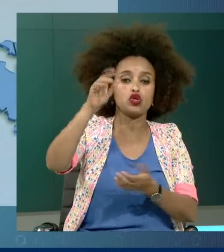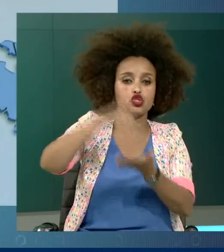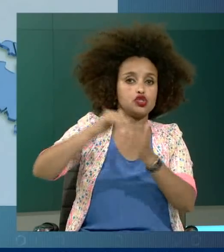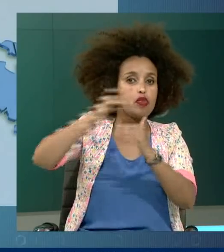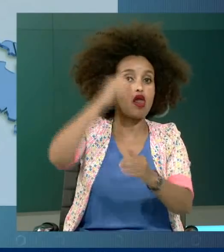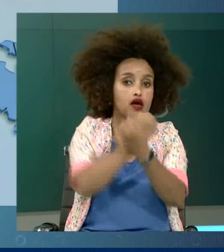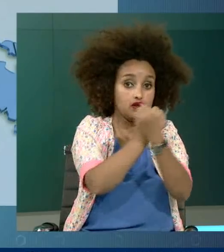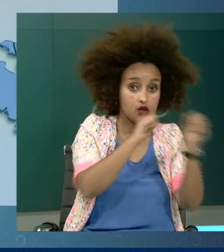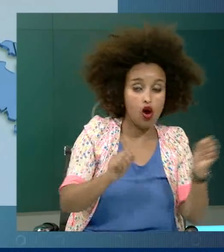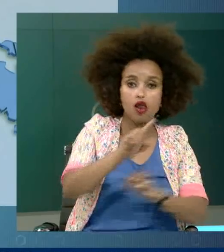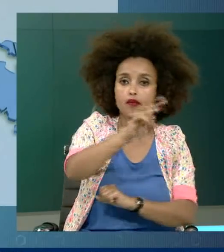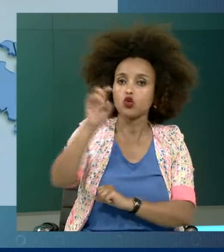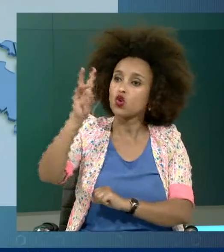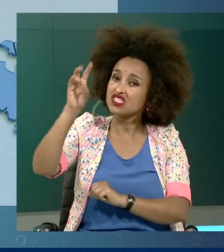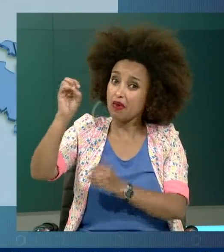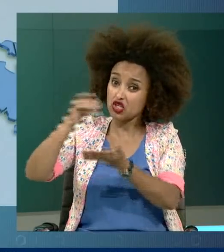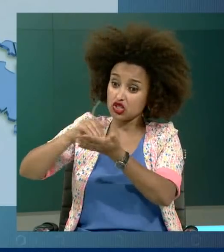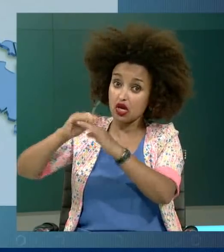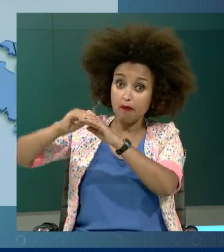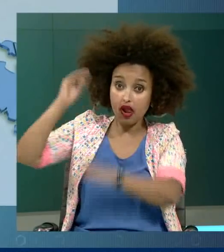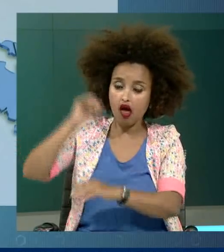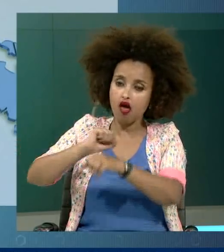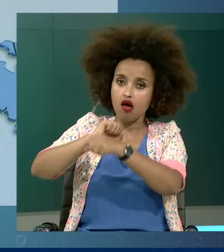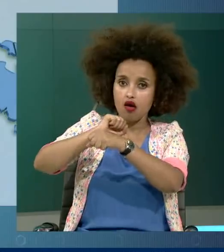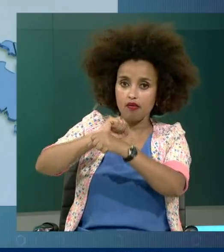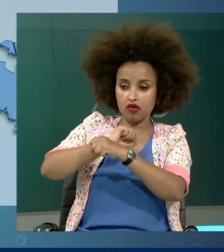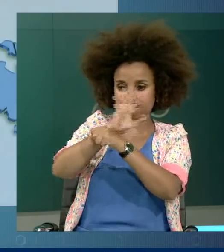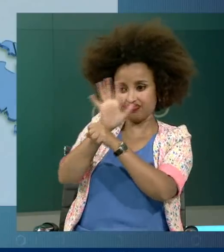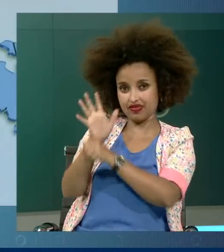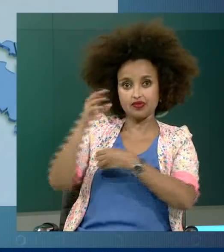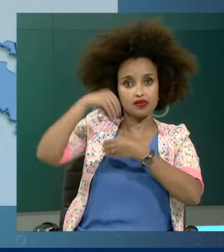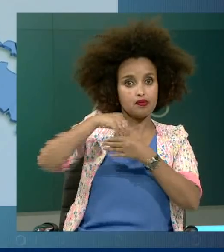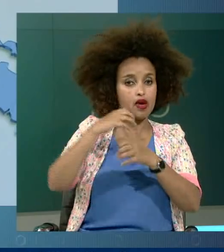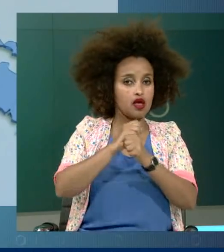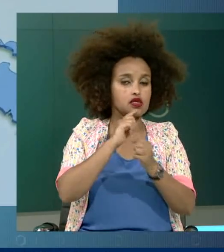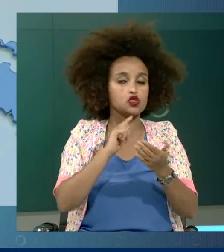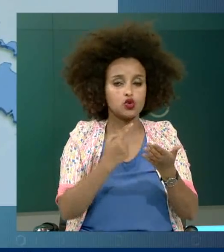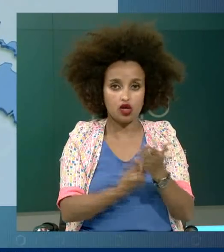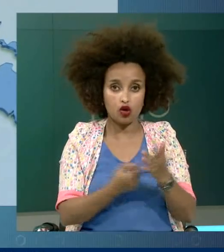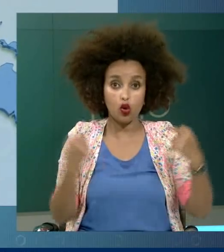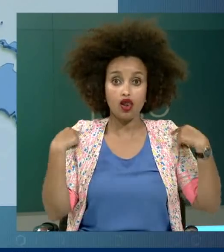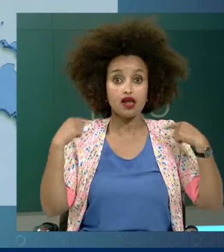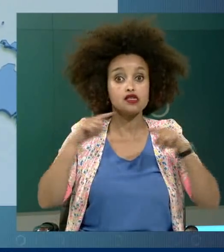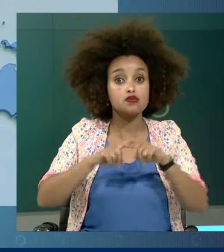ያገገሙ ሰዎች ከ170000 በላይ ደግሞ በቫይረሱ መያዛቸው ነው የተረጋገጠው ስፔን ደግሞ